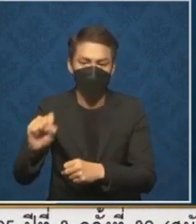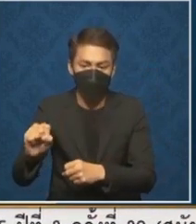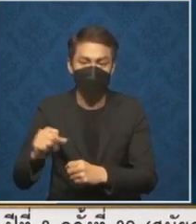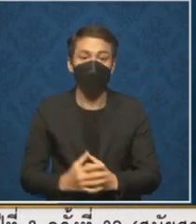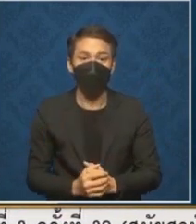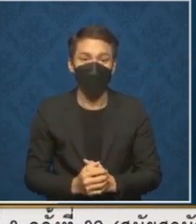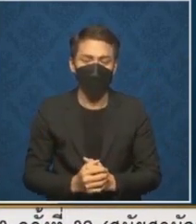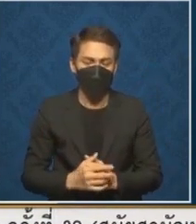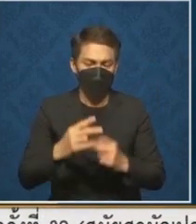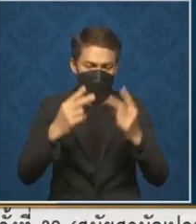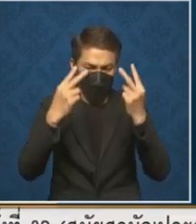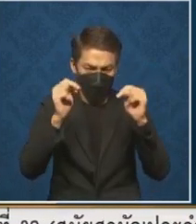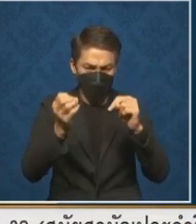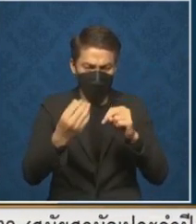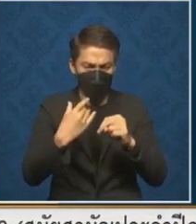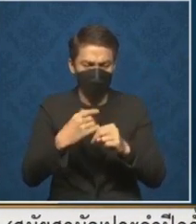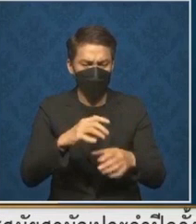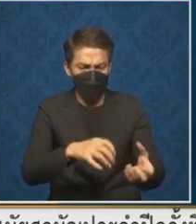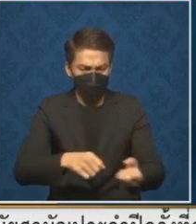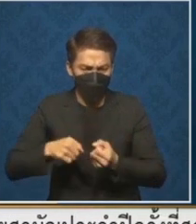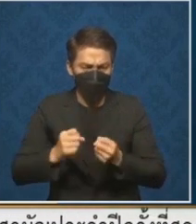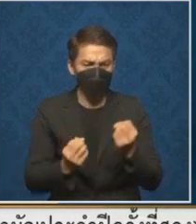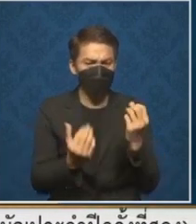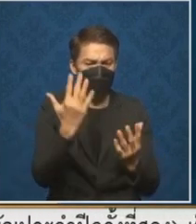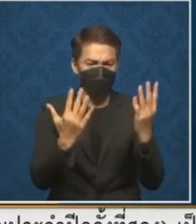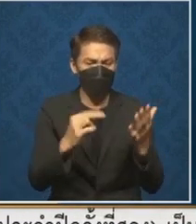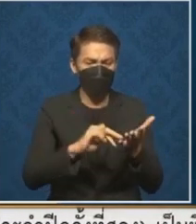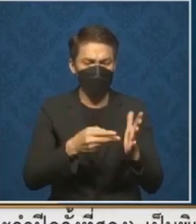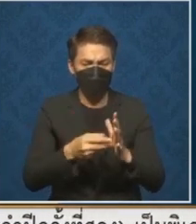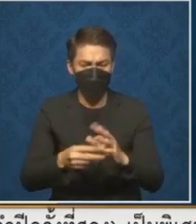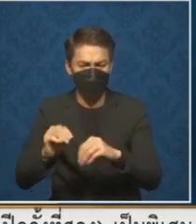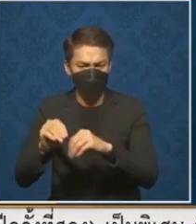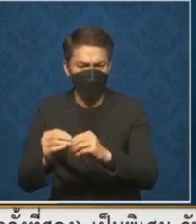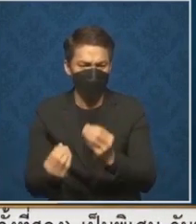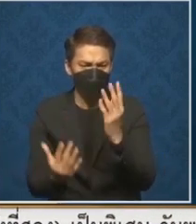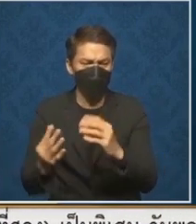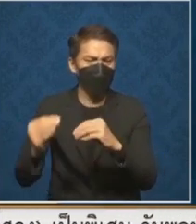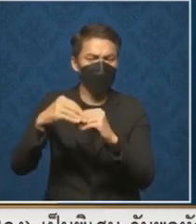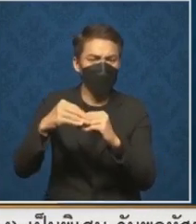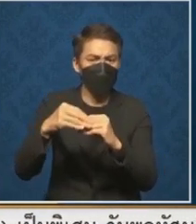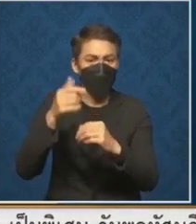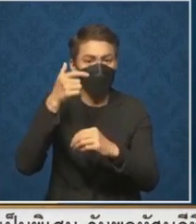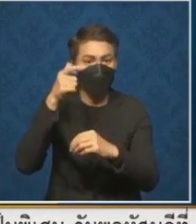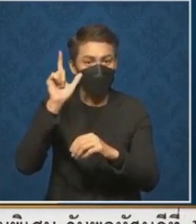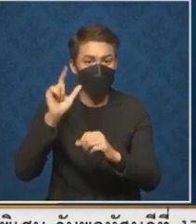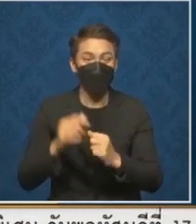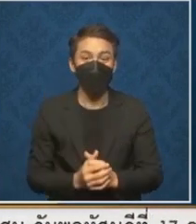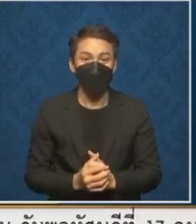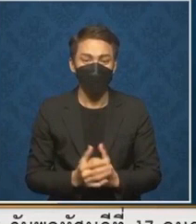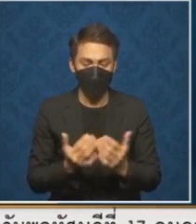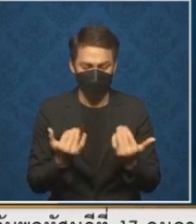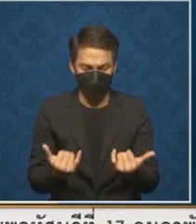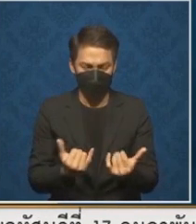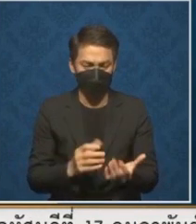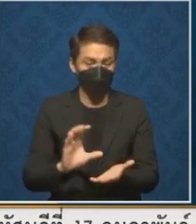แสนไล่แต่นายกบอกไปท่วงคืนถึป่าได้ป่าเพิ่มและที่สำคัญเวลามาของงบ